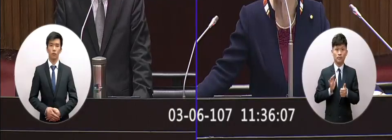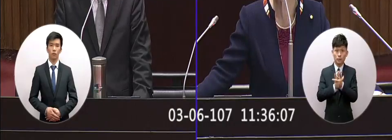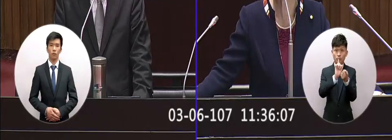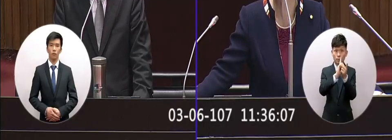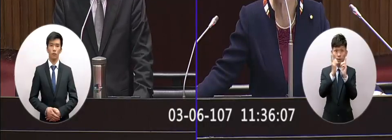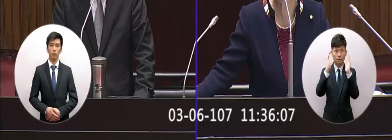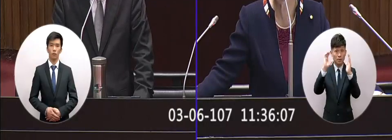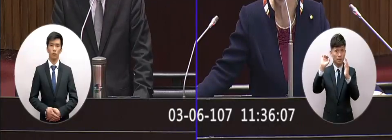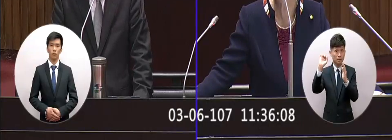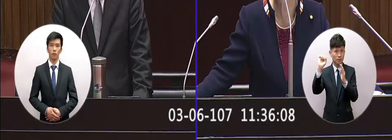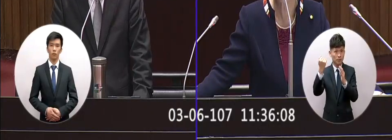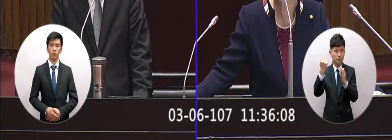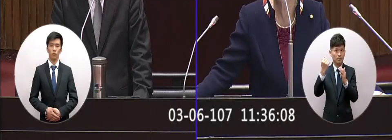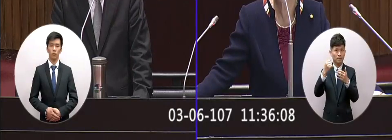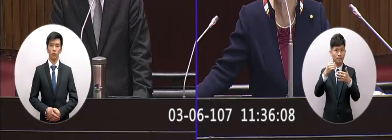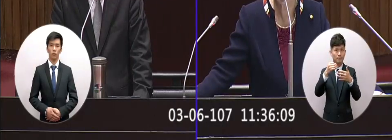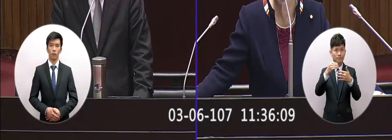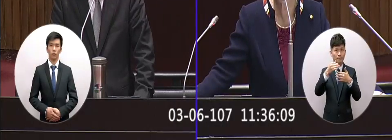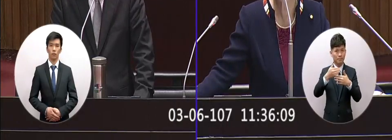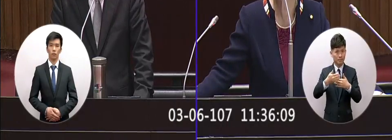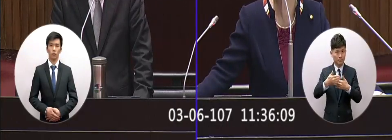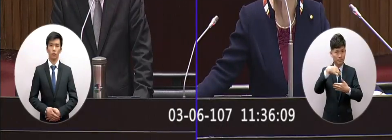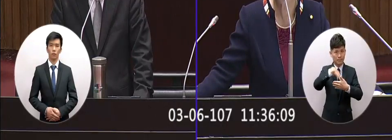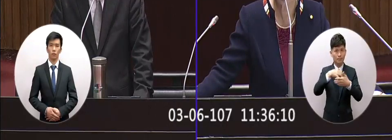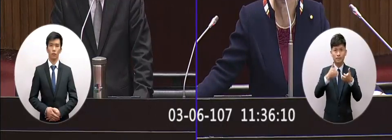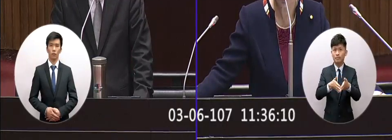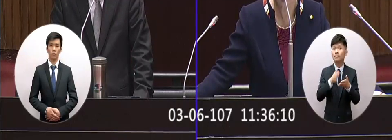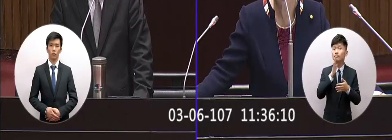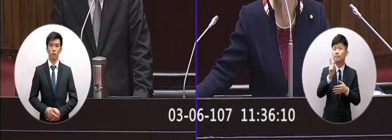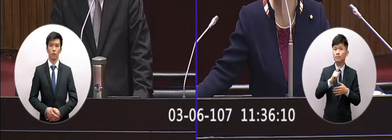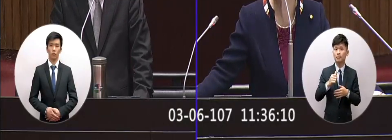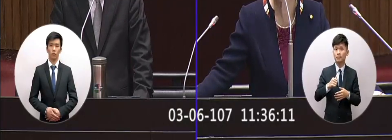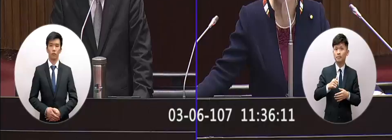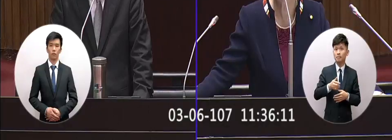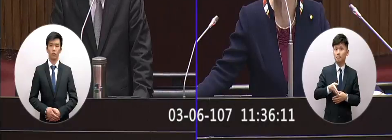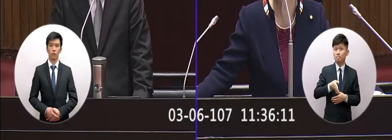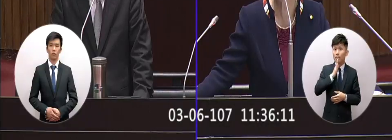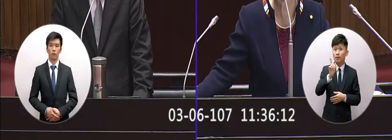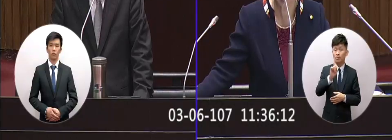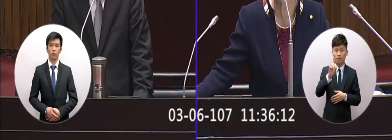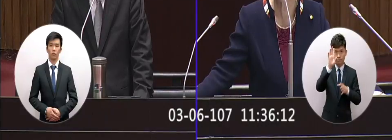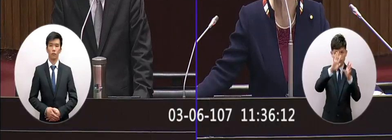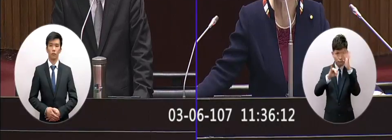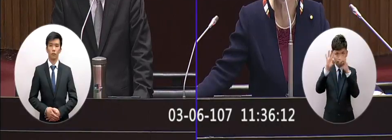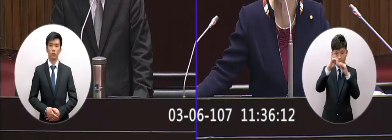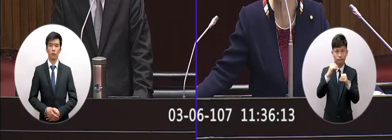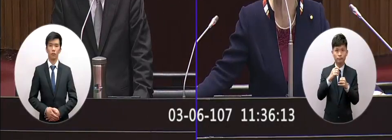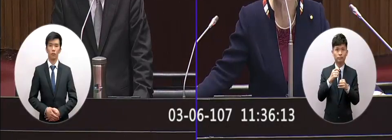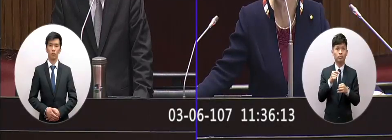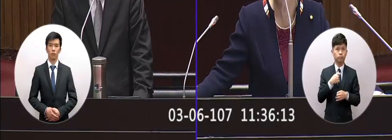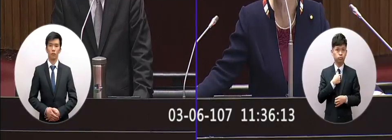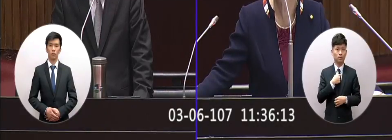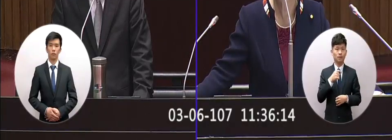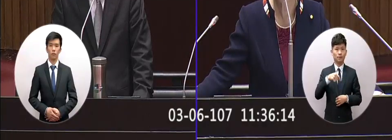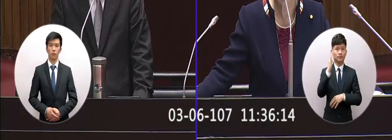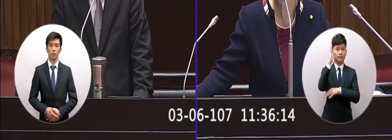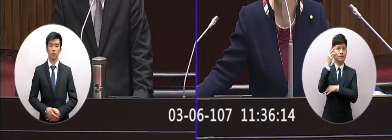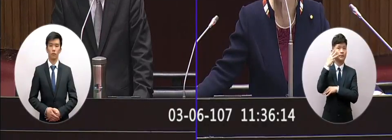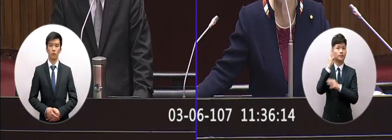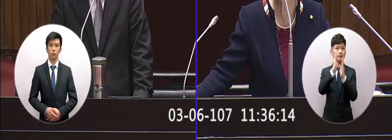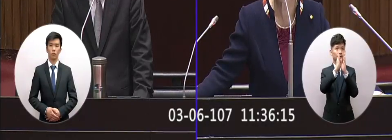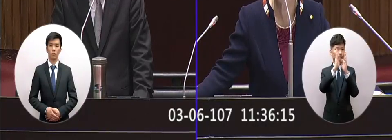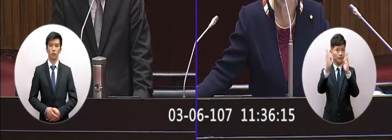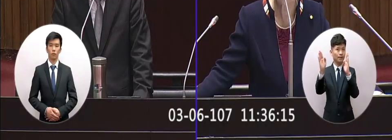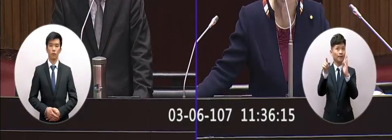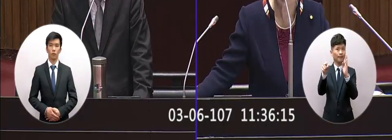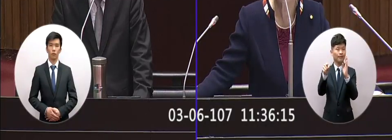型正义里面，一个非常重要的就是真相的调查。真相调查非常重要的就是政治档案。所以请问